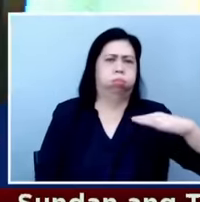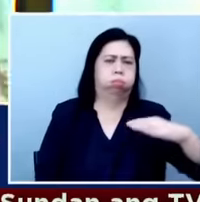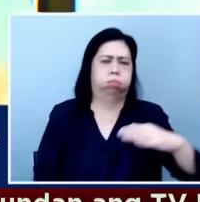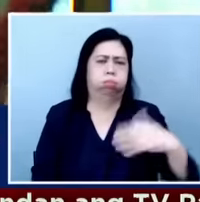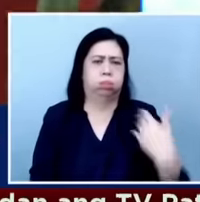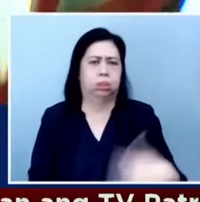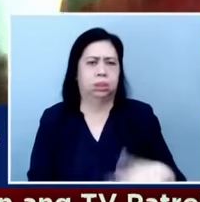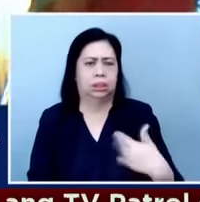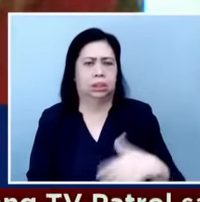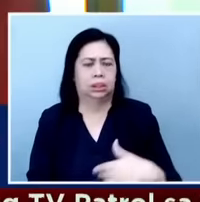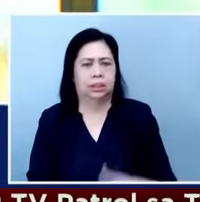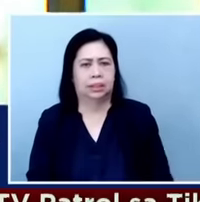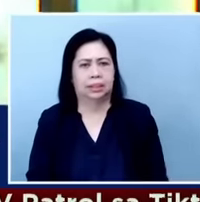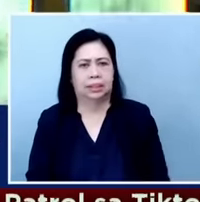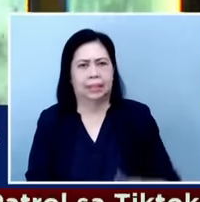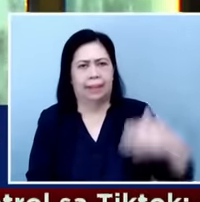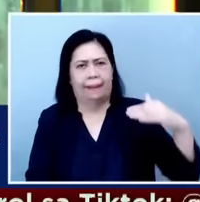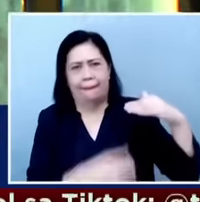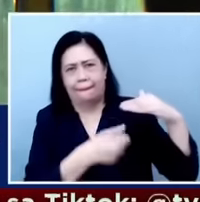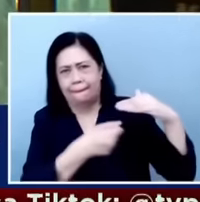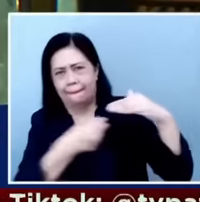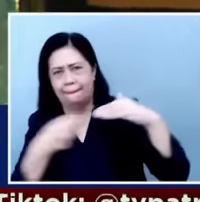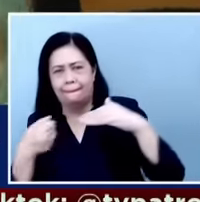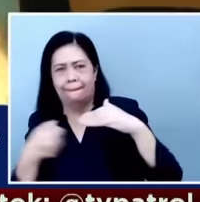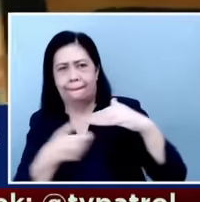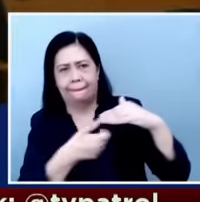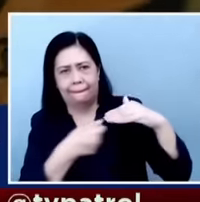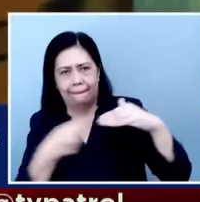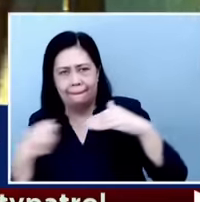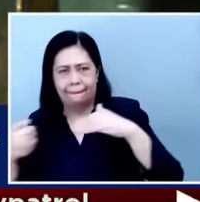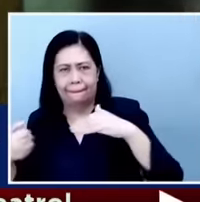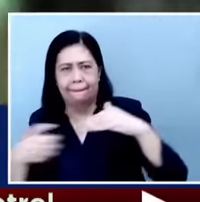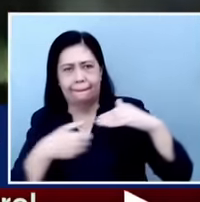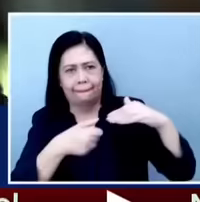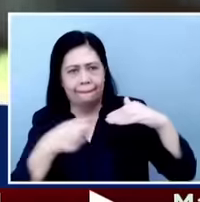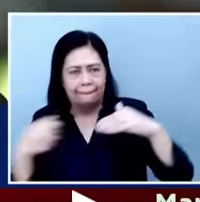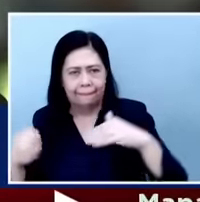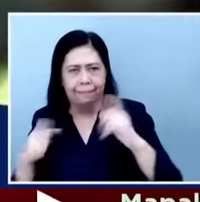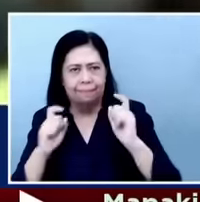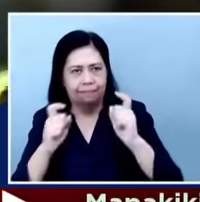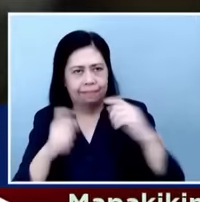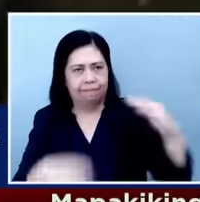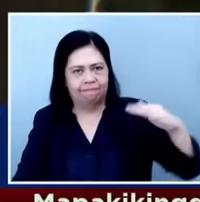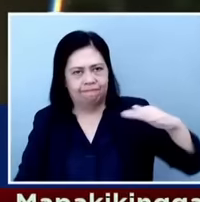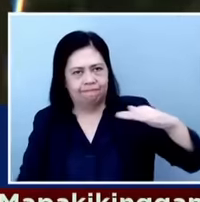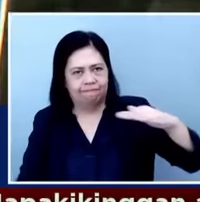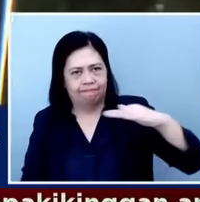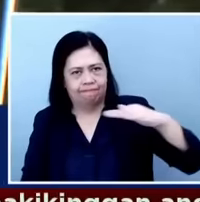Yun, hila! Ayun po, hinila na. Ayun, bumilis ulit, bumilis. Bumilis ulit ang andas.